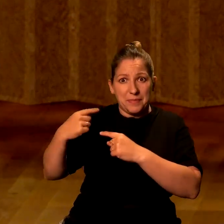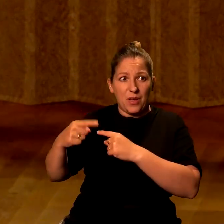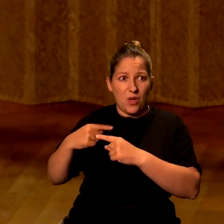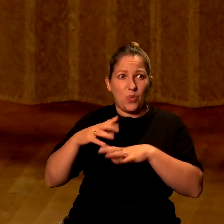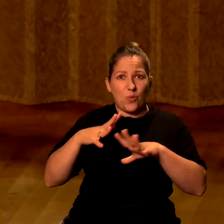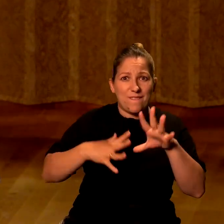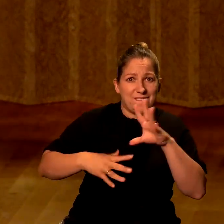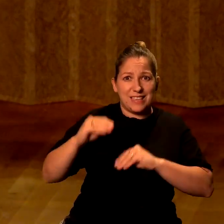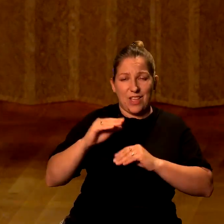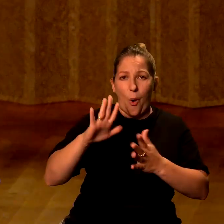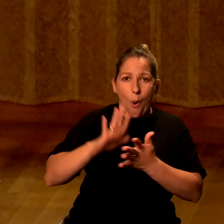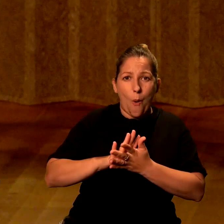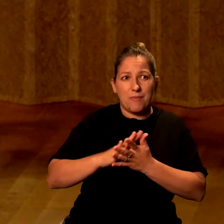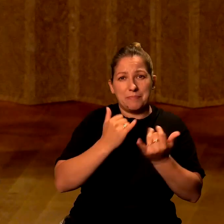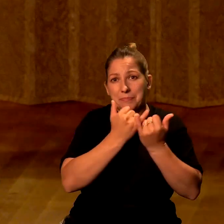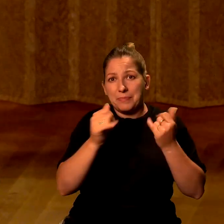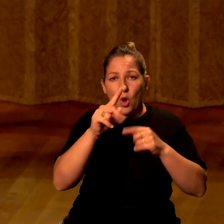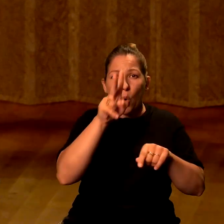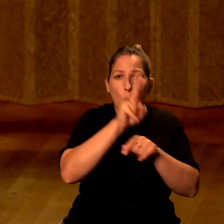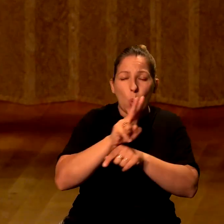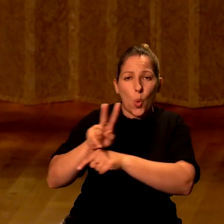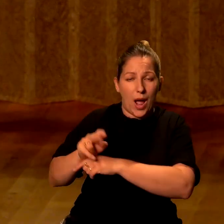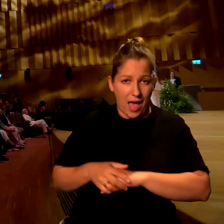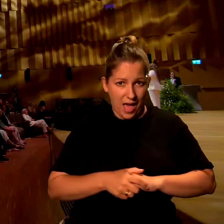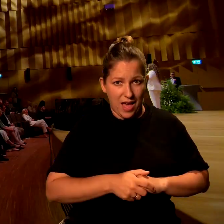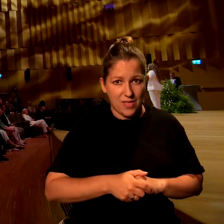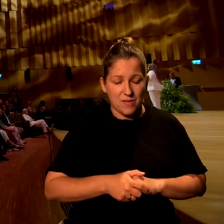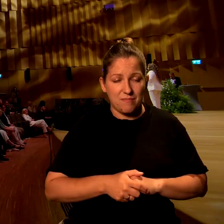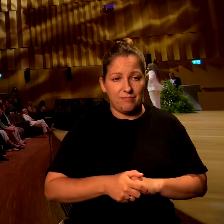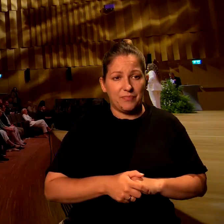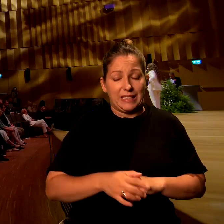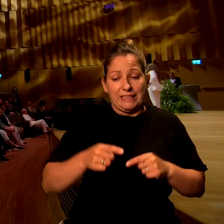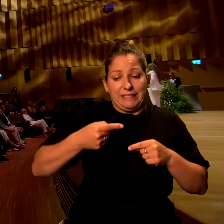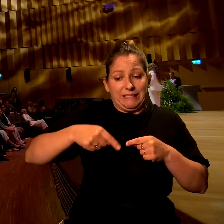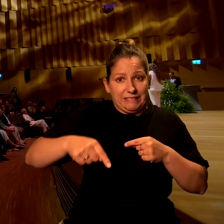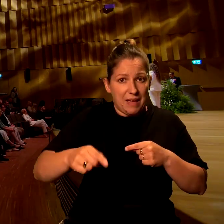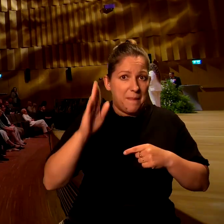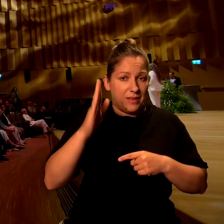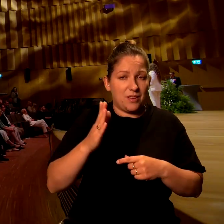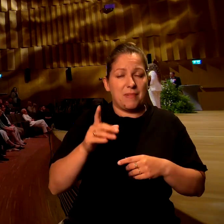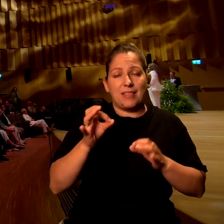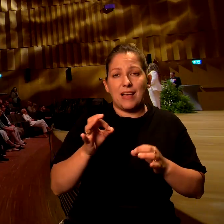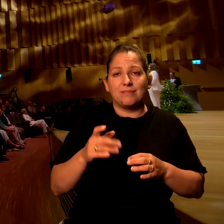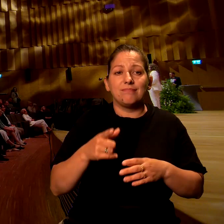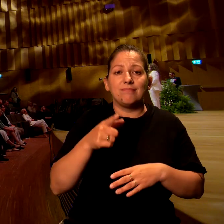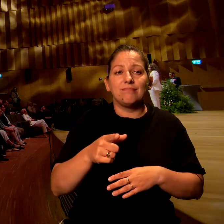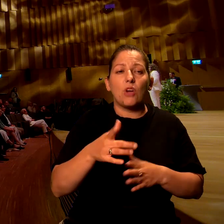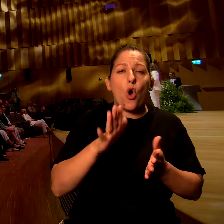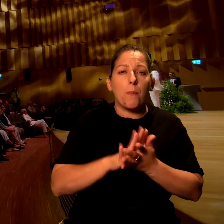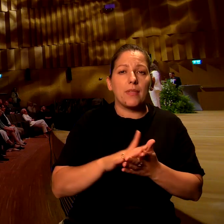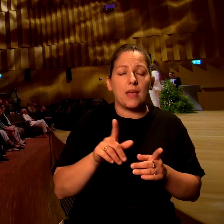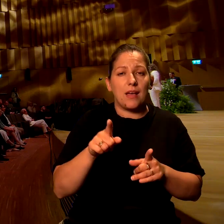dużo więcej rekomendacji z innych kuratoriów. Już niebawem będziemy występować o rekomendacje